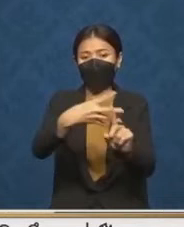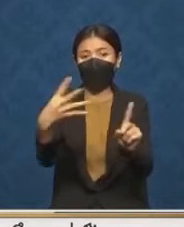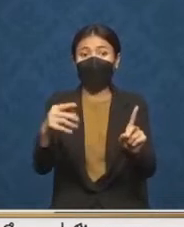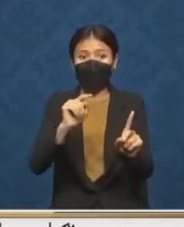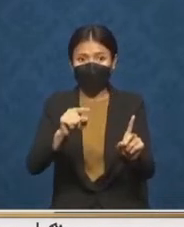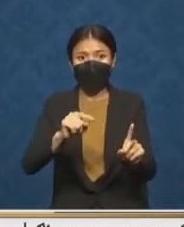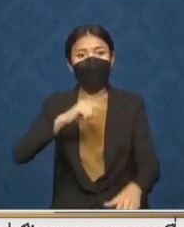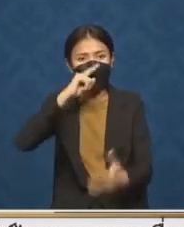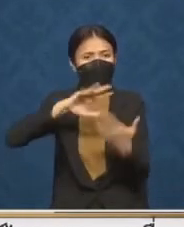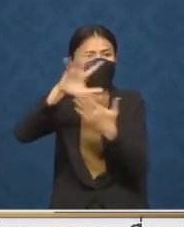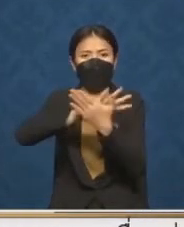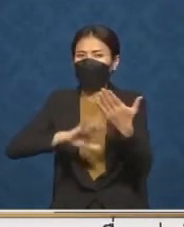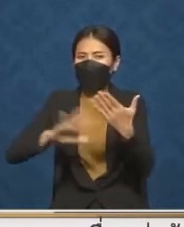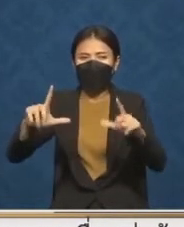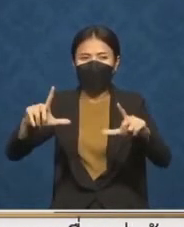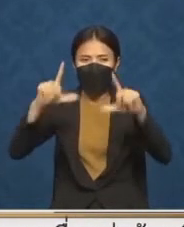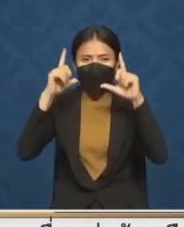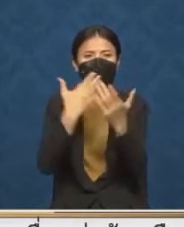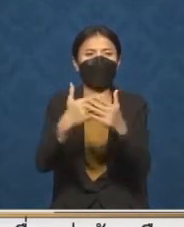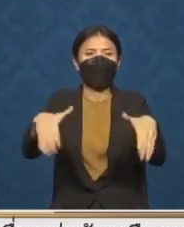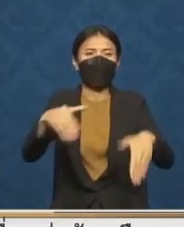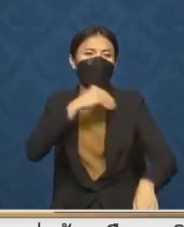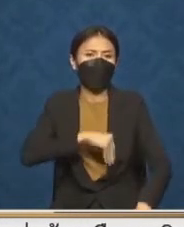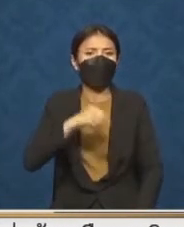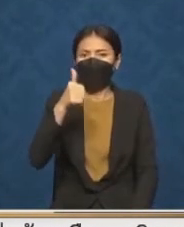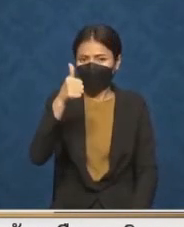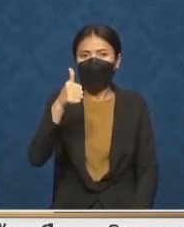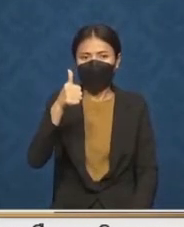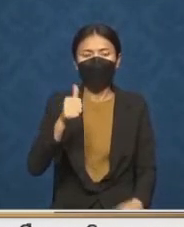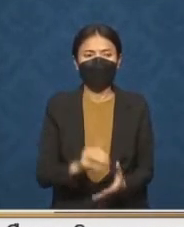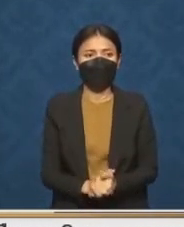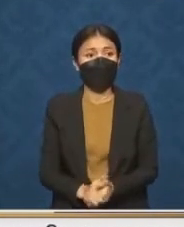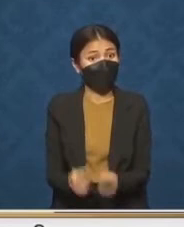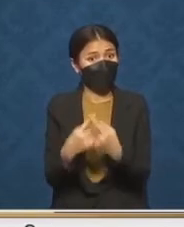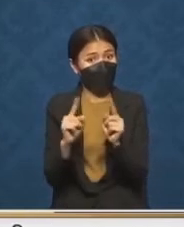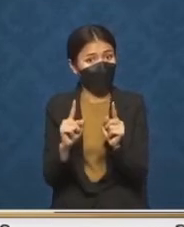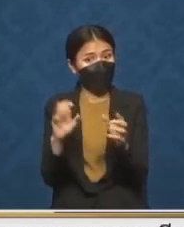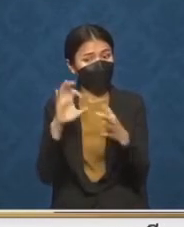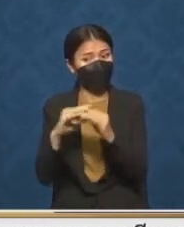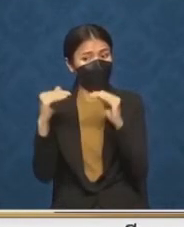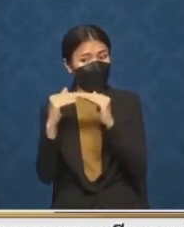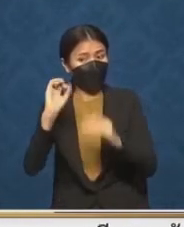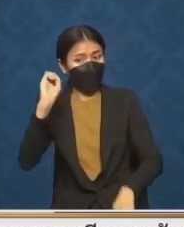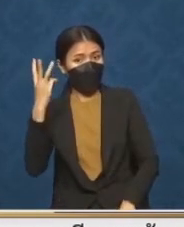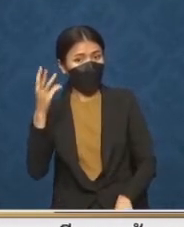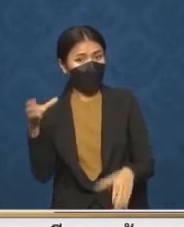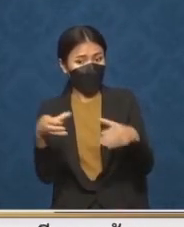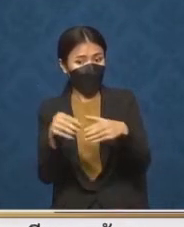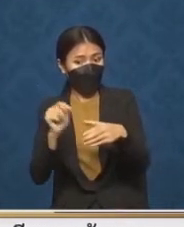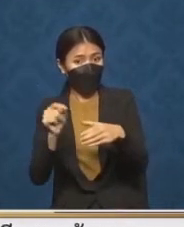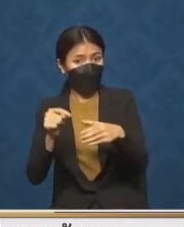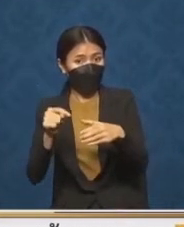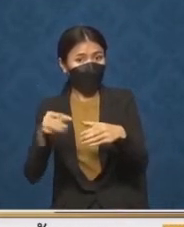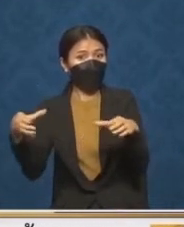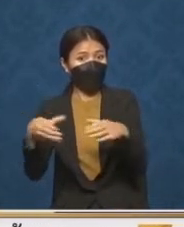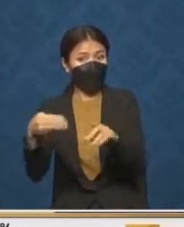เม็ดเงินแก่เศรษฐกิจอยู่ไม่น้อยนะครับแต่เมื่อกลับมามองสิทธิและสวัสดิการที่กลุ่มคนที่มีความหลากหลายทางเพศ